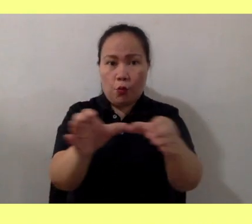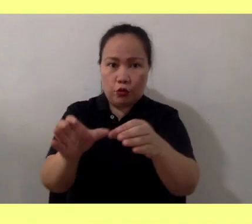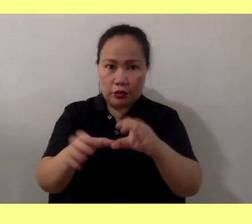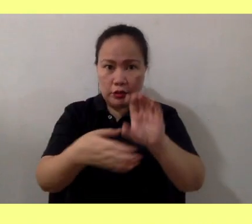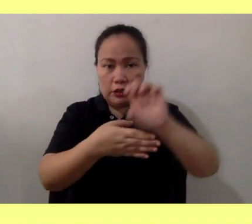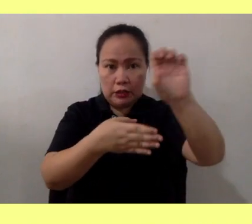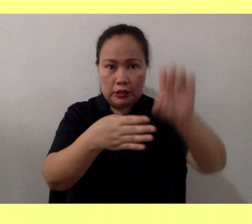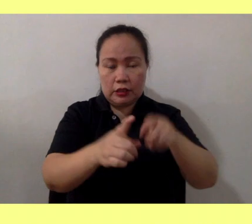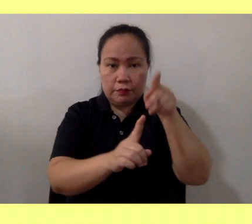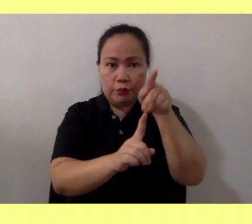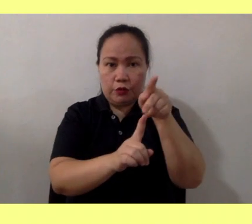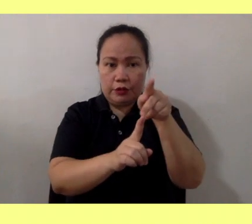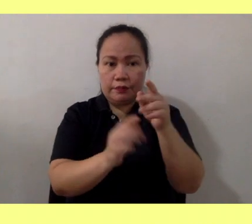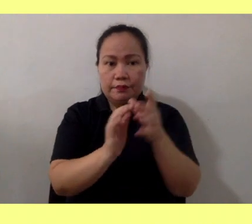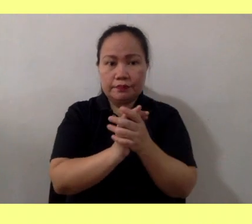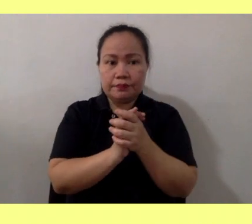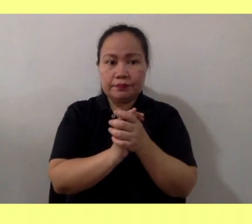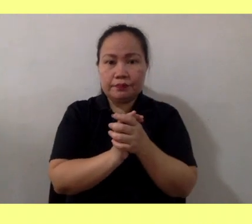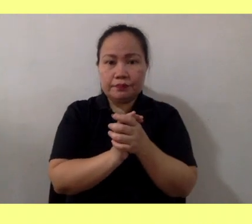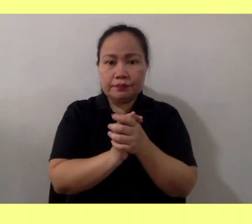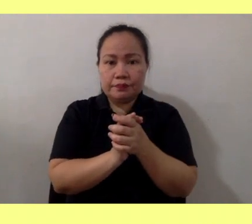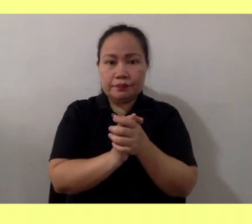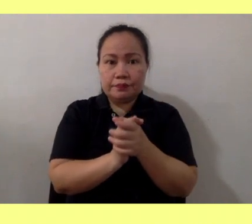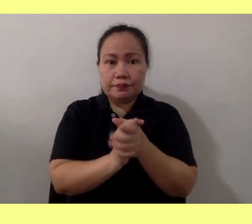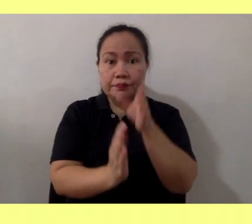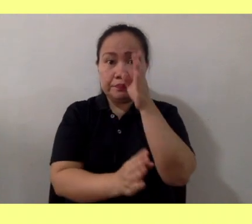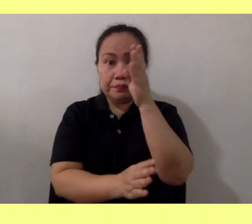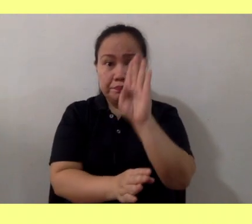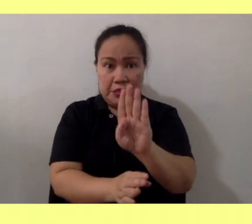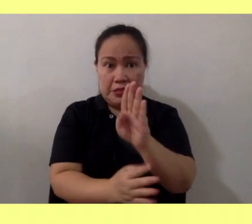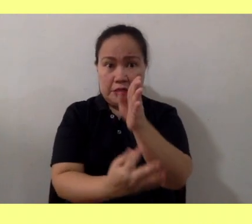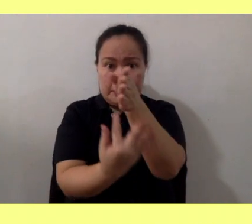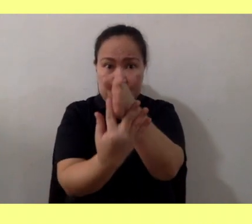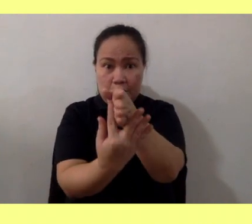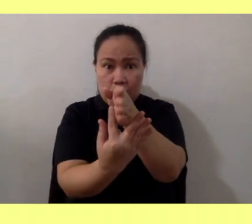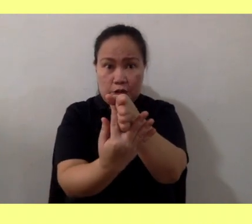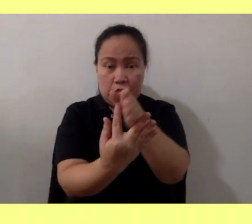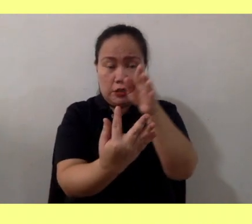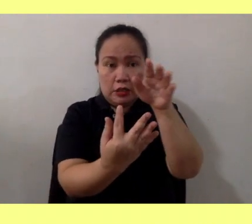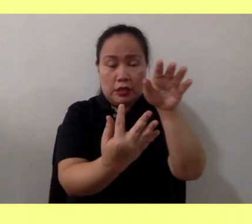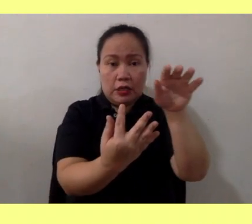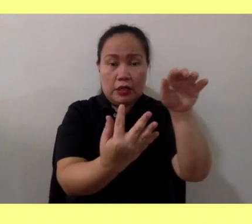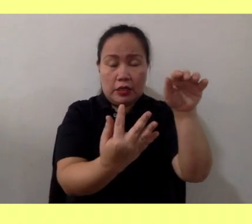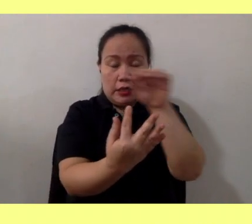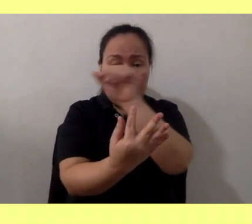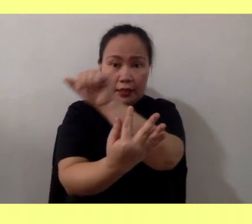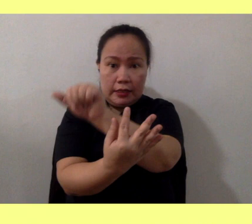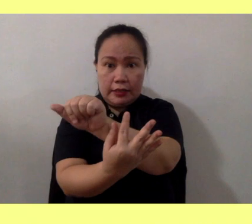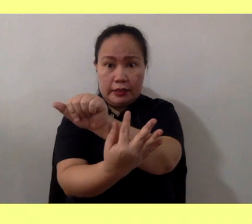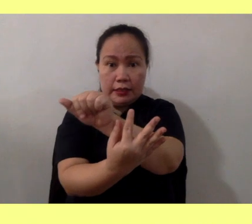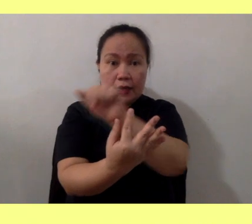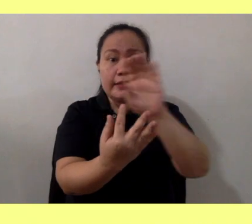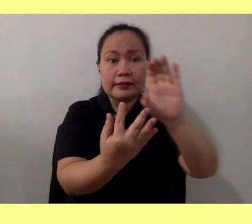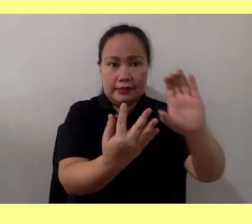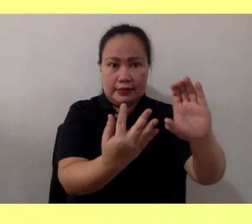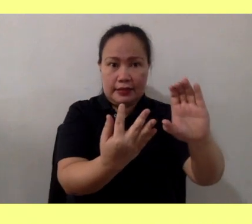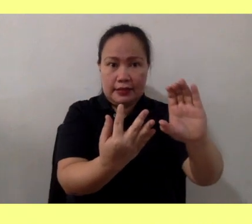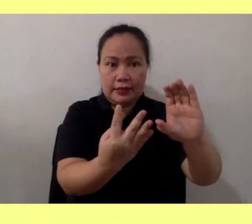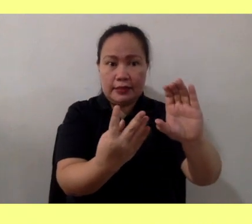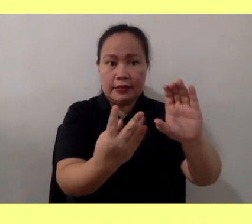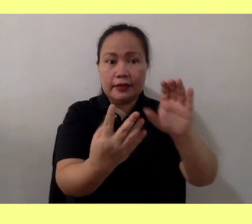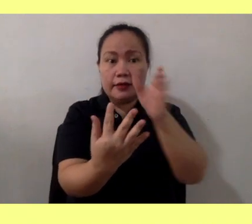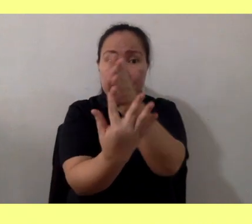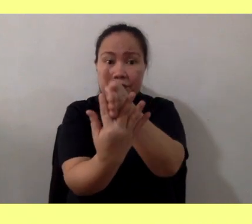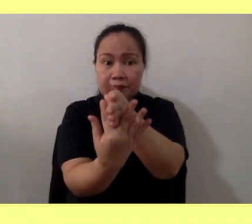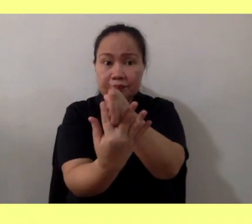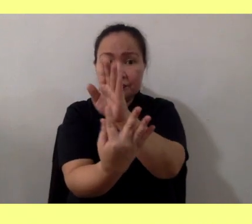yung common endpoint. Okay? So, B is between points A and C. Since si ray